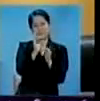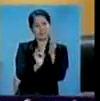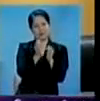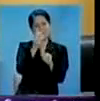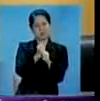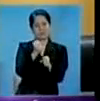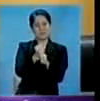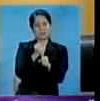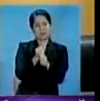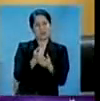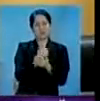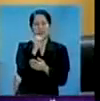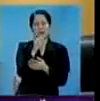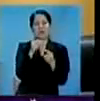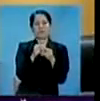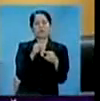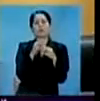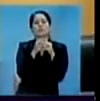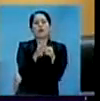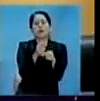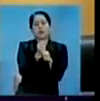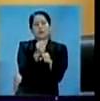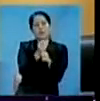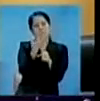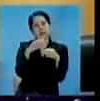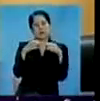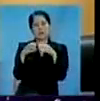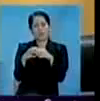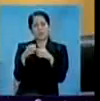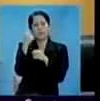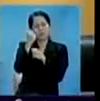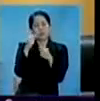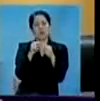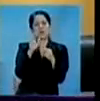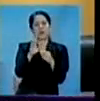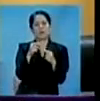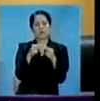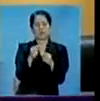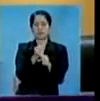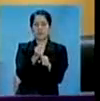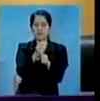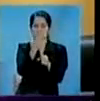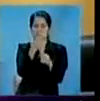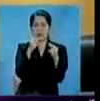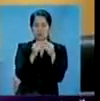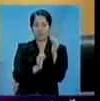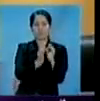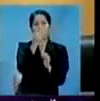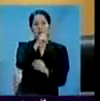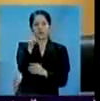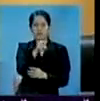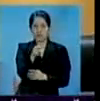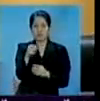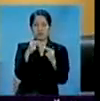คล้ายๆว่าตัวเองไม่ได้ทำกลุ่มพวกตัวเองไม่ได้ทำย้ำเรื่องการวางเพลิงเซ็นทรัลเวิลด์เซ็นเ